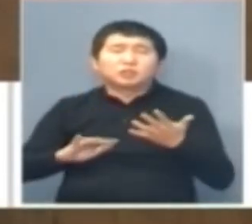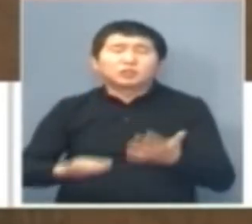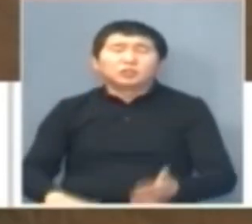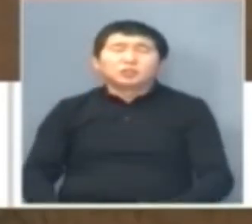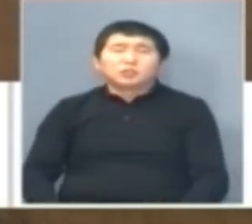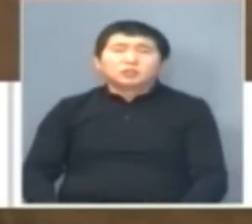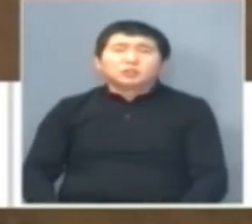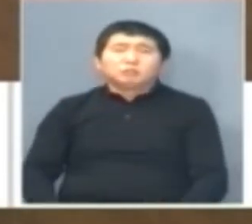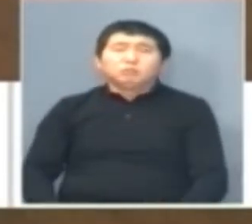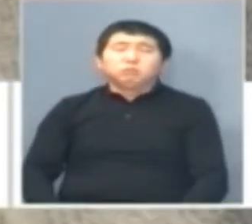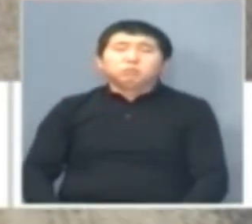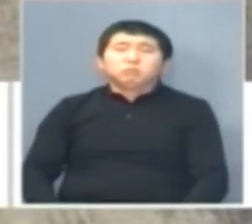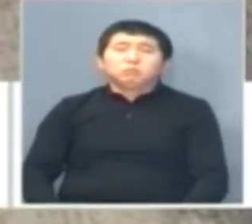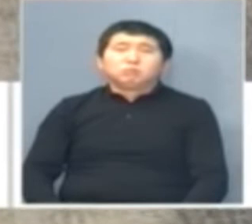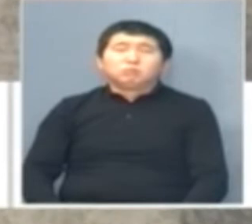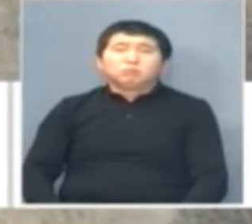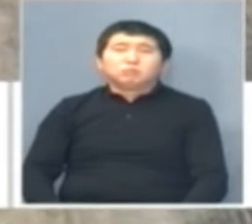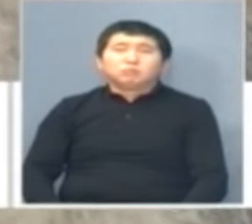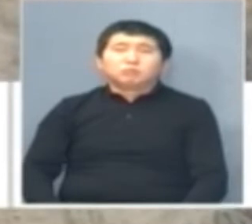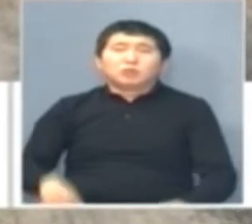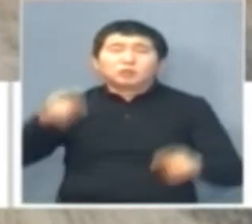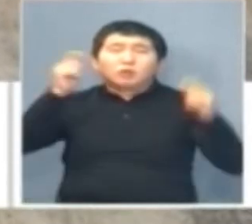техника көзілестірмей. Жауын шашын аз болса да,